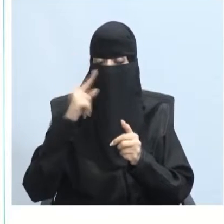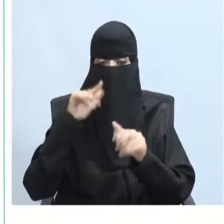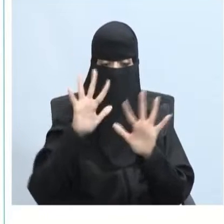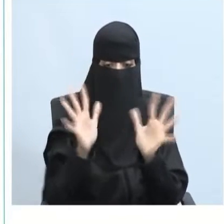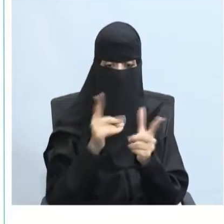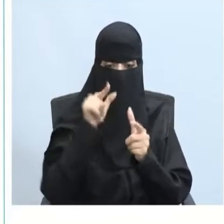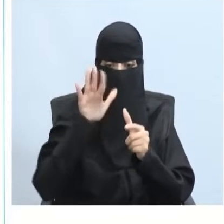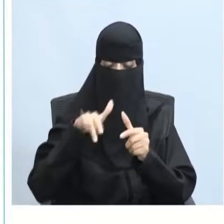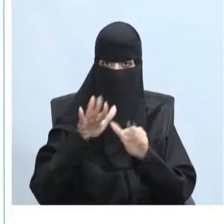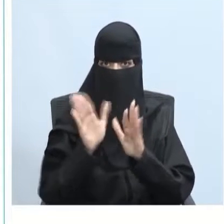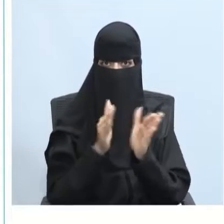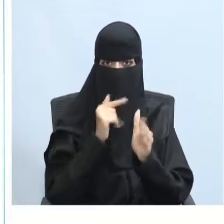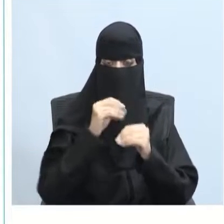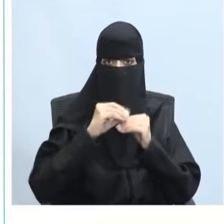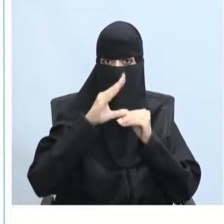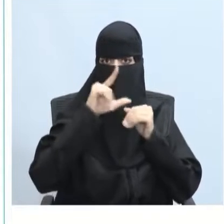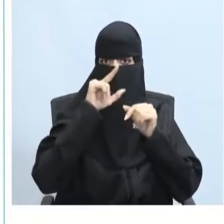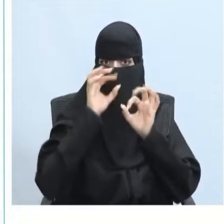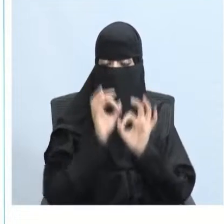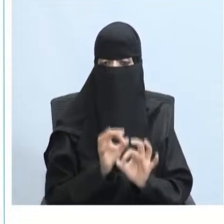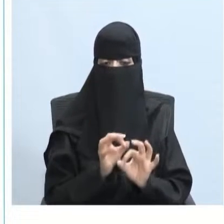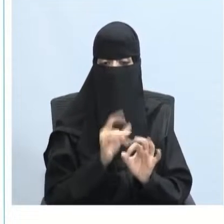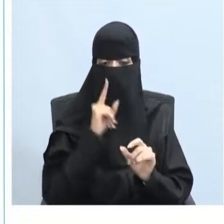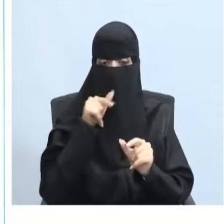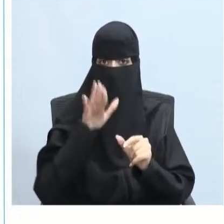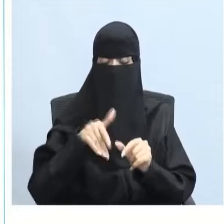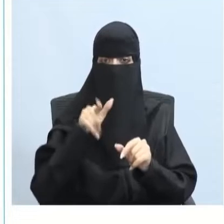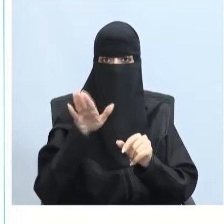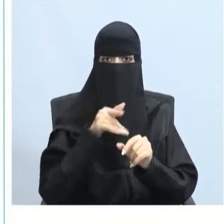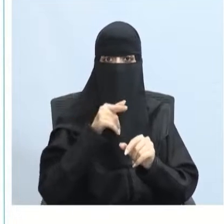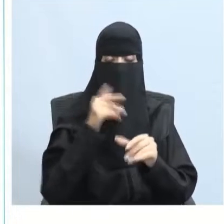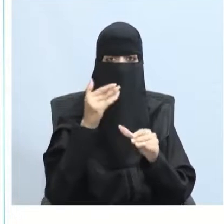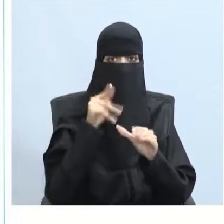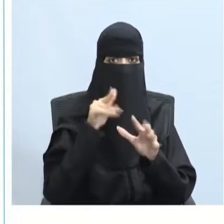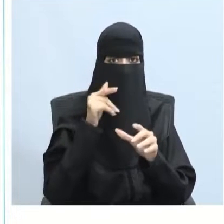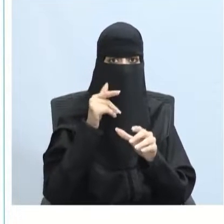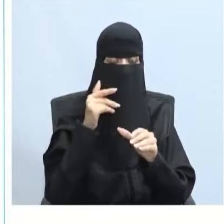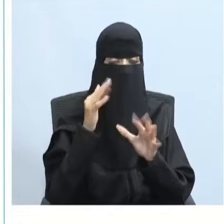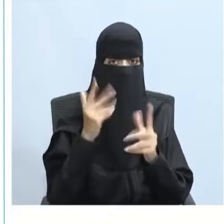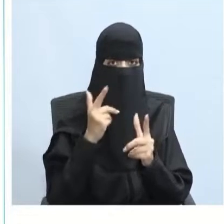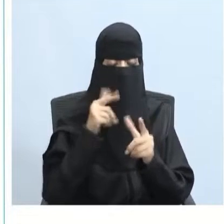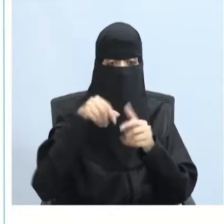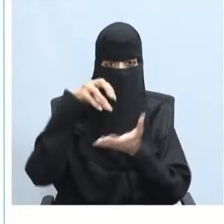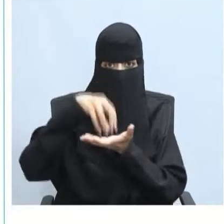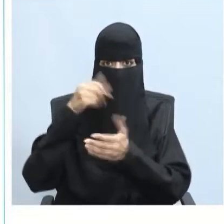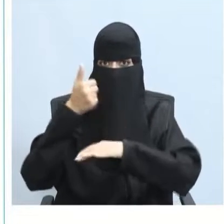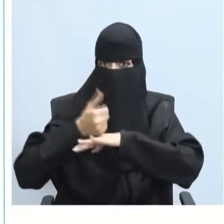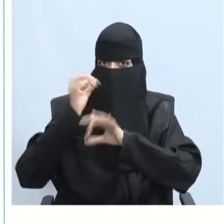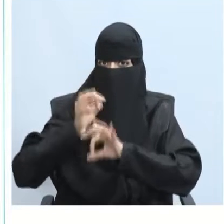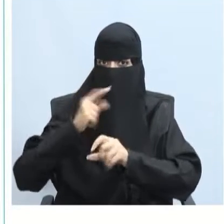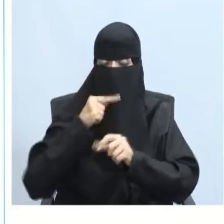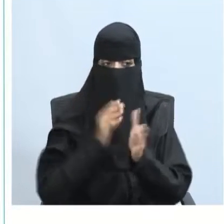المعالم من معال المشروع حدثا رئيسا يتطلب اهتماما خاص على سبيل